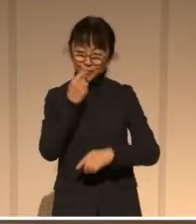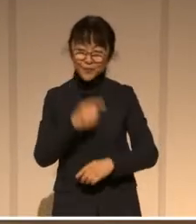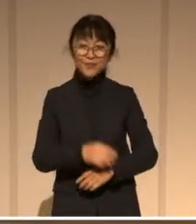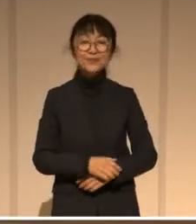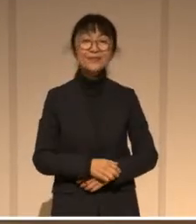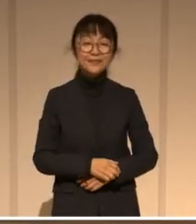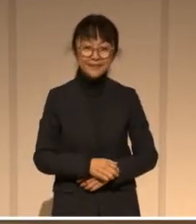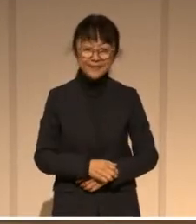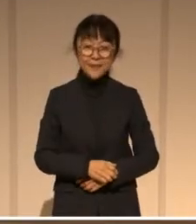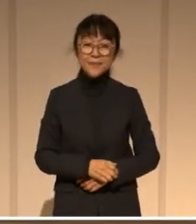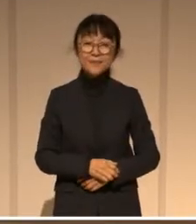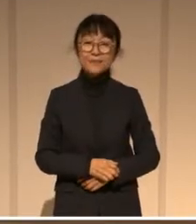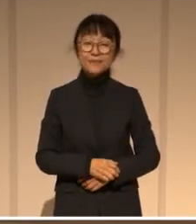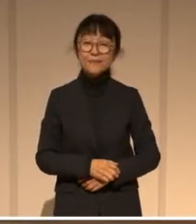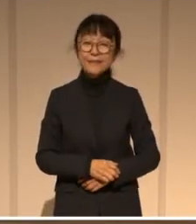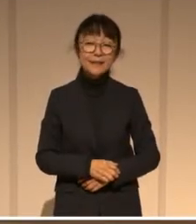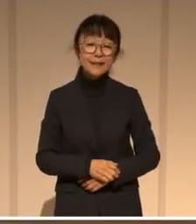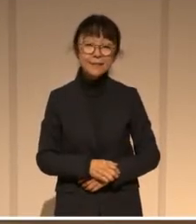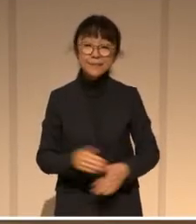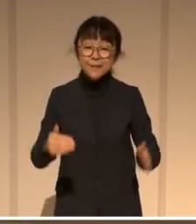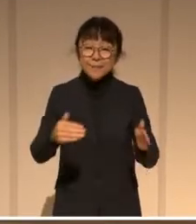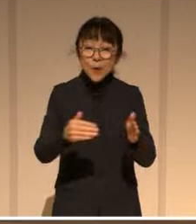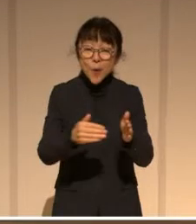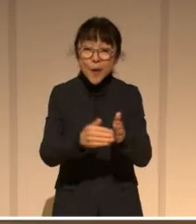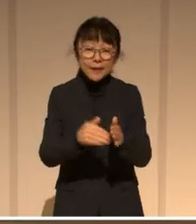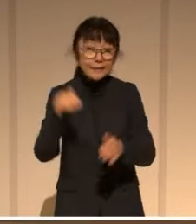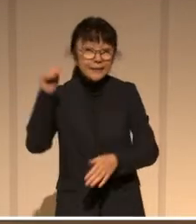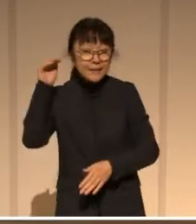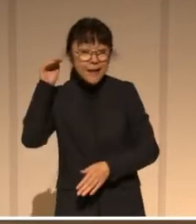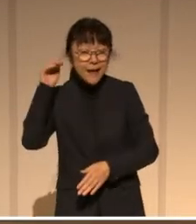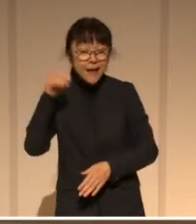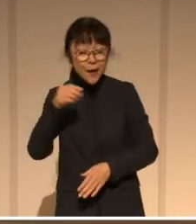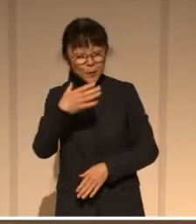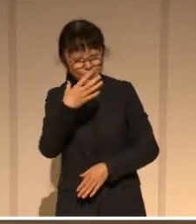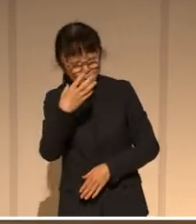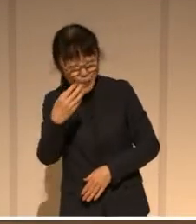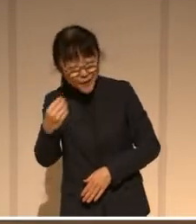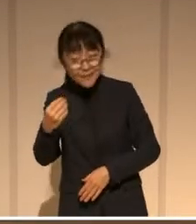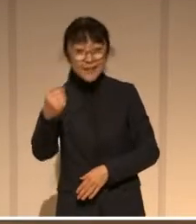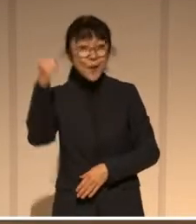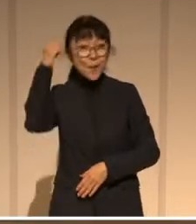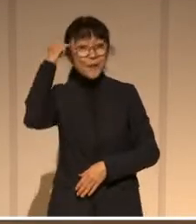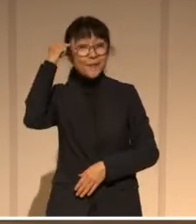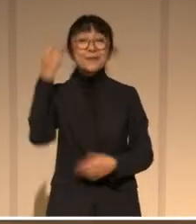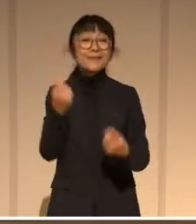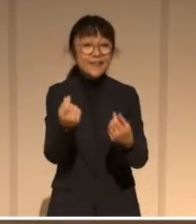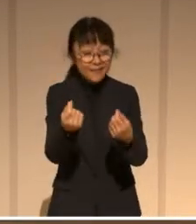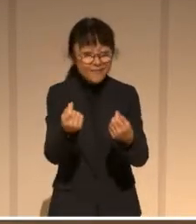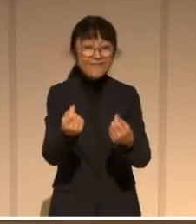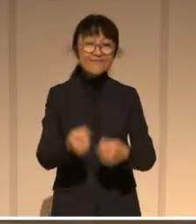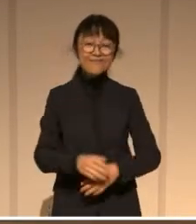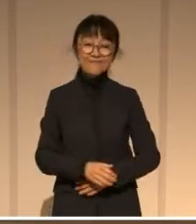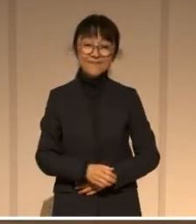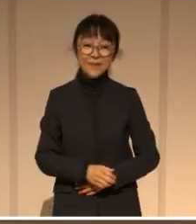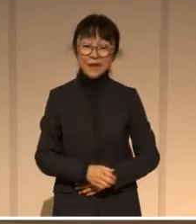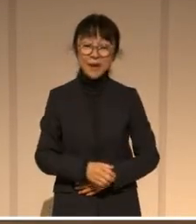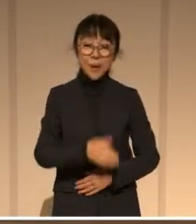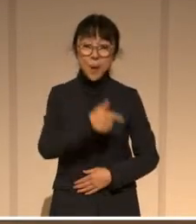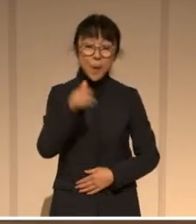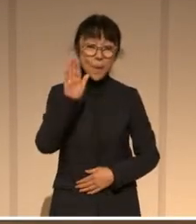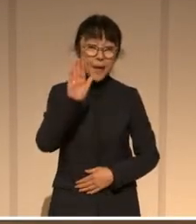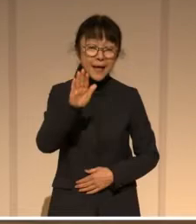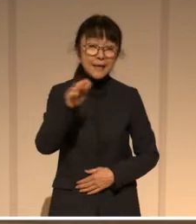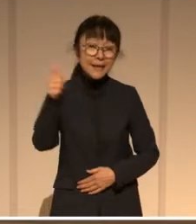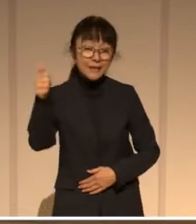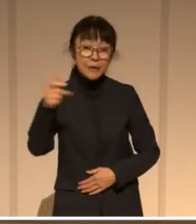でまあねここまで聴いて皆さんももうなんて素敵な方だろうと思っていると思うんですけれどちょっとここで大前ちゃんと神原